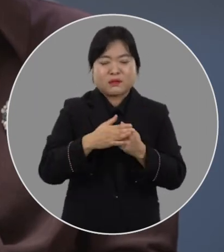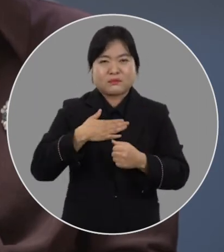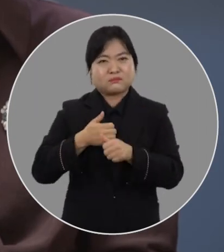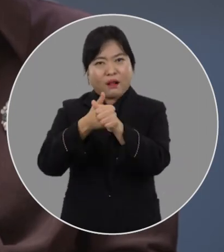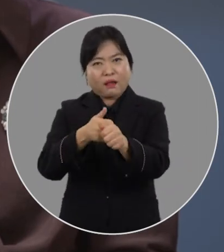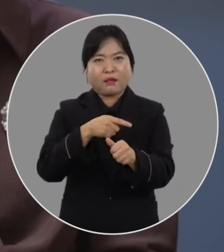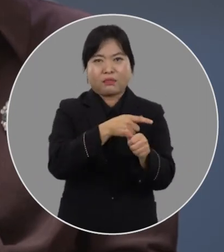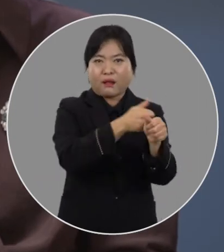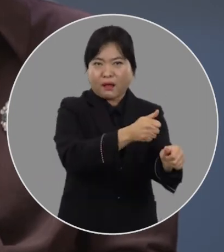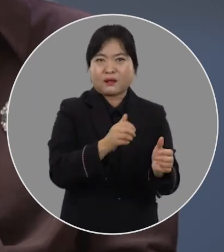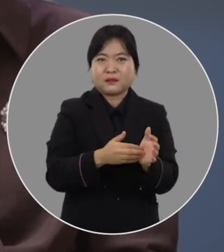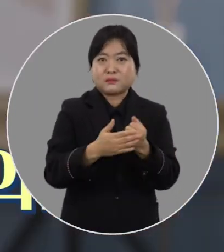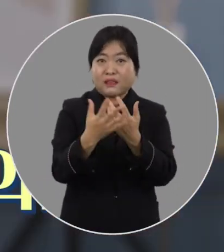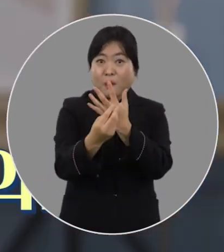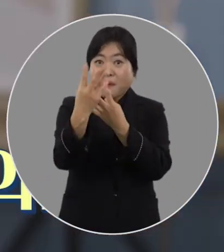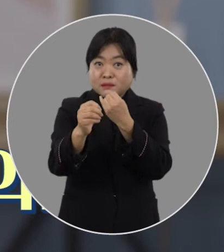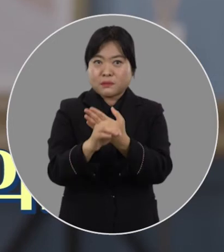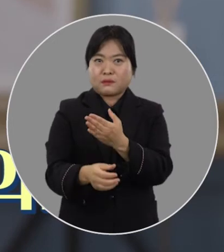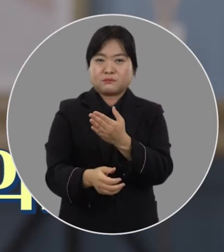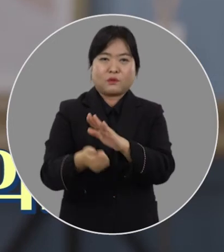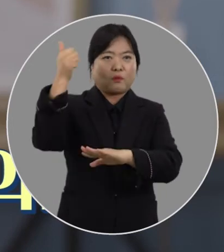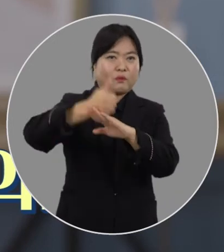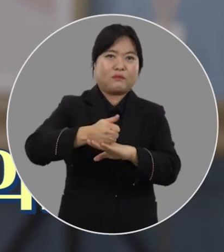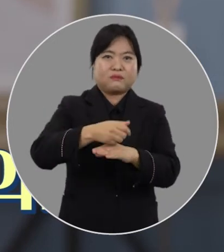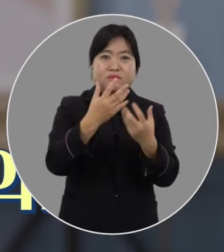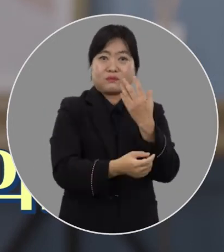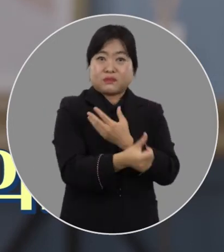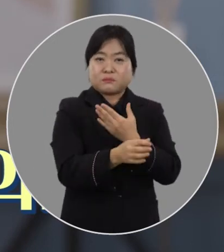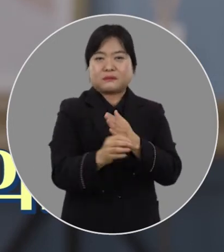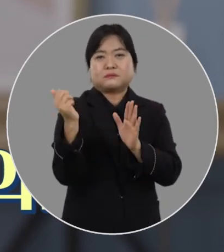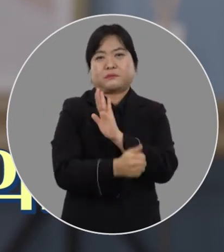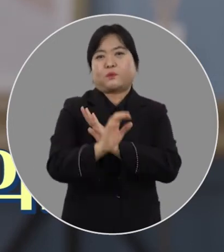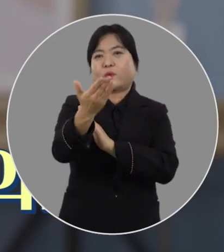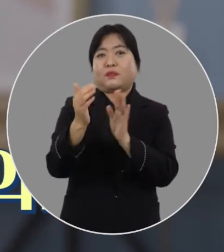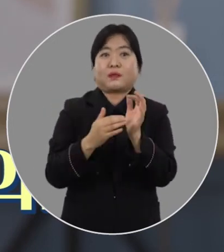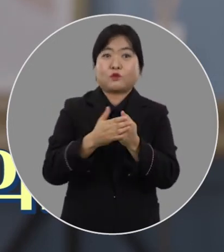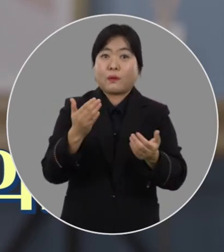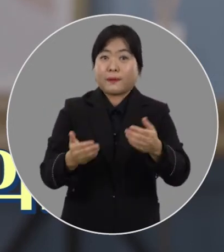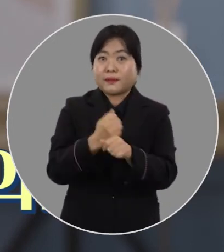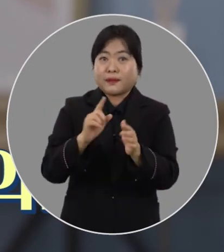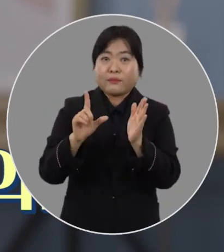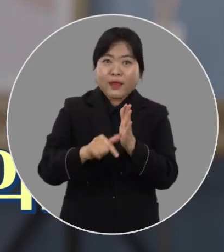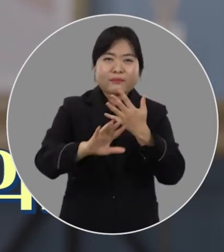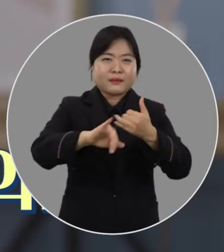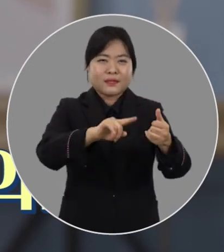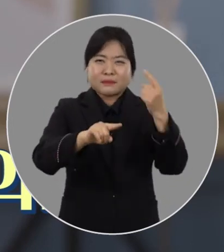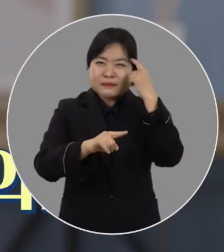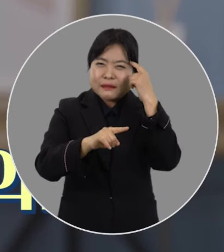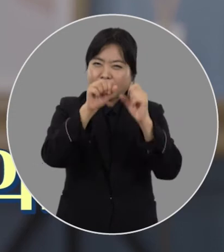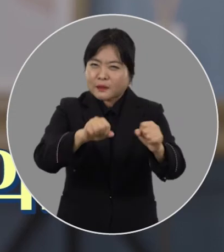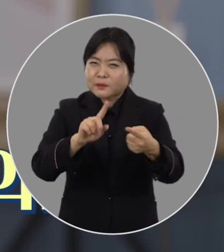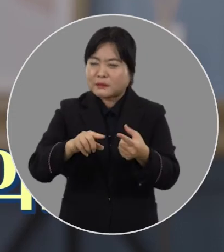되거나 실패곡이 될 수 있다는 거죠. 한마디로 우리는 판단을 내릴 때 타인의 생각과 행동에 의존하려는